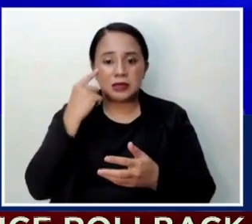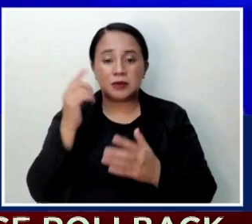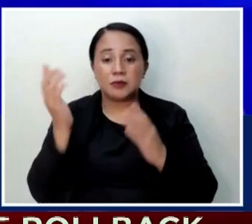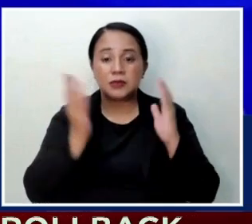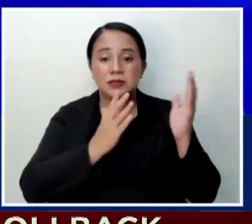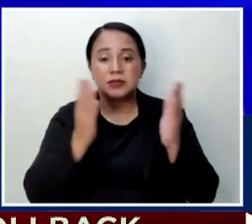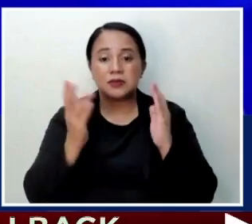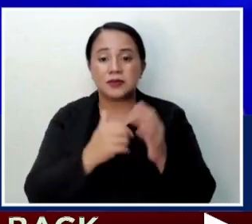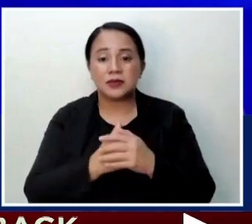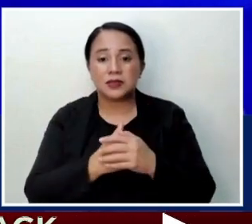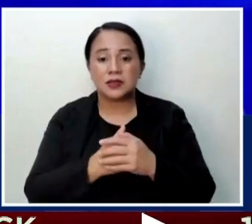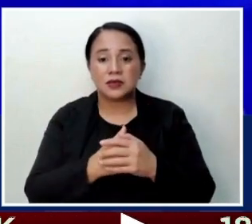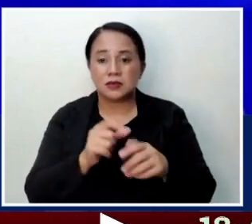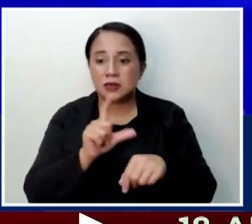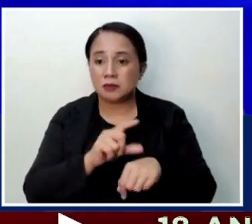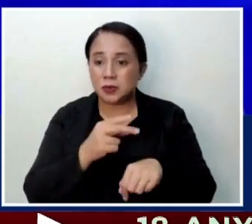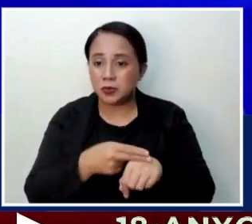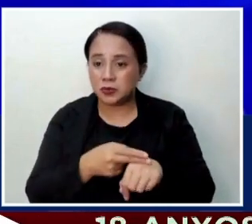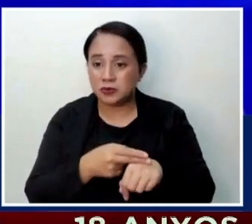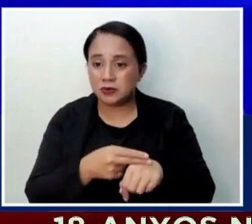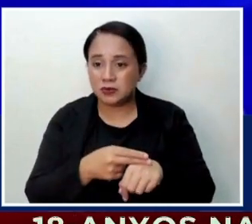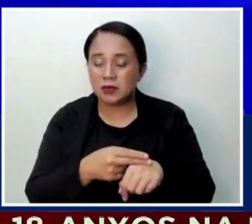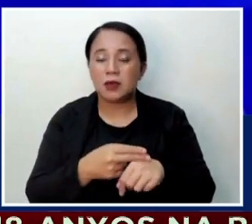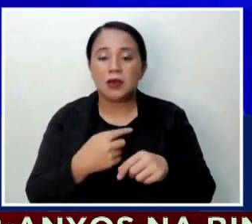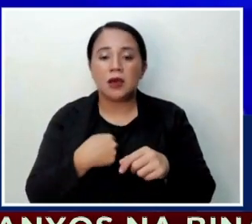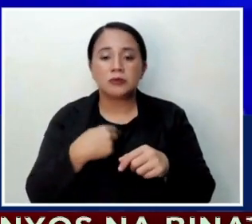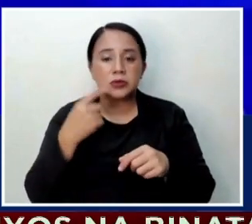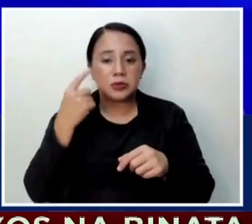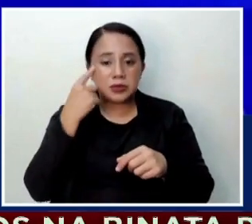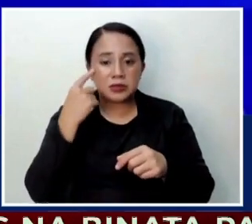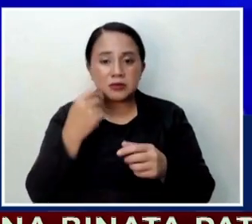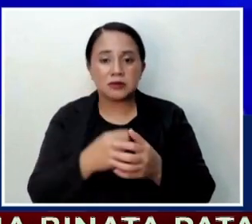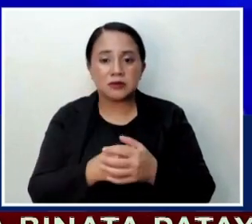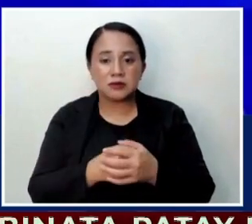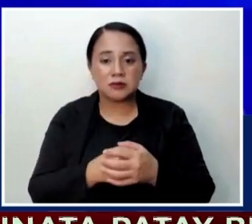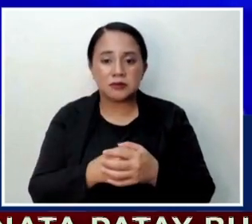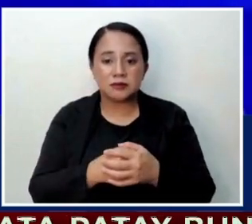ay hanap buhay. Akala siguro nila